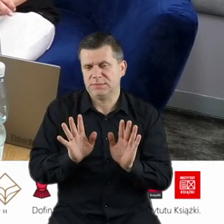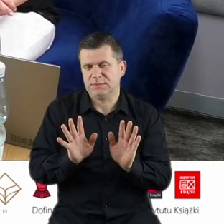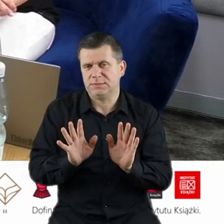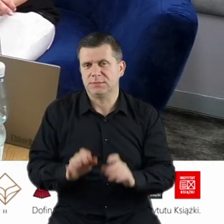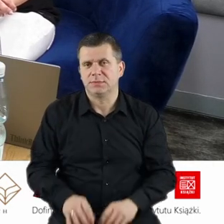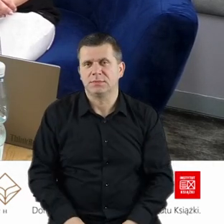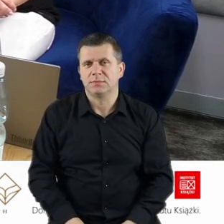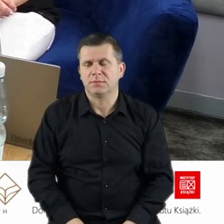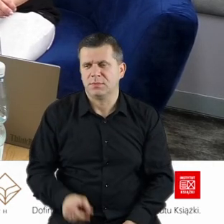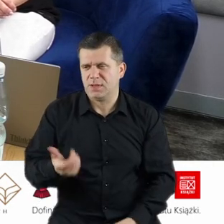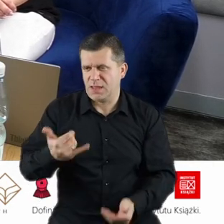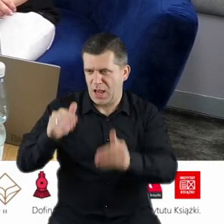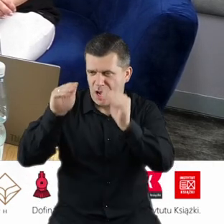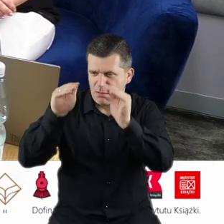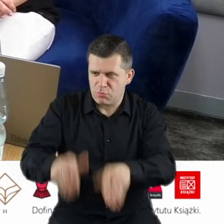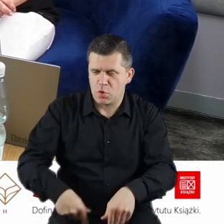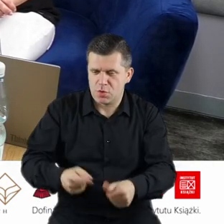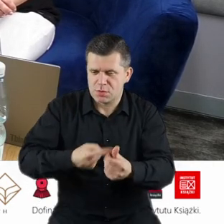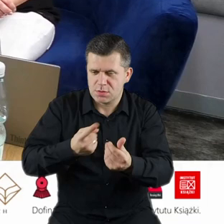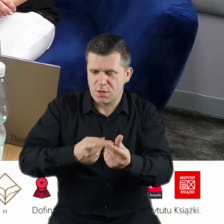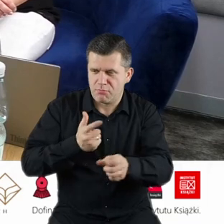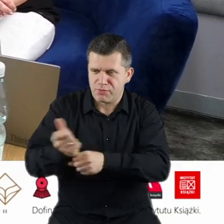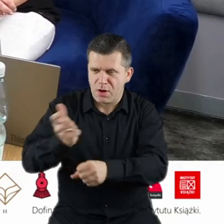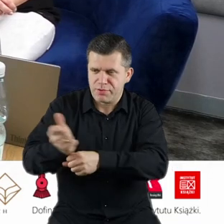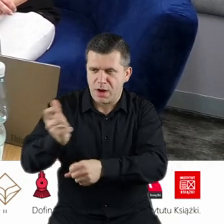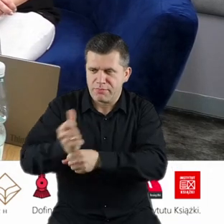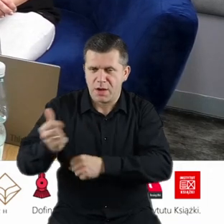przykład, jak pan mógł,